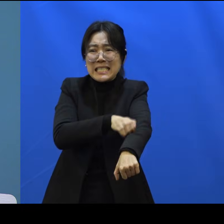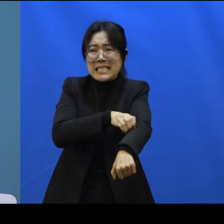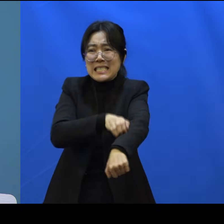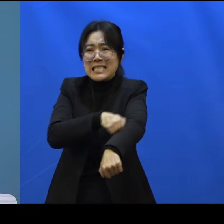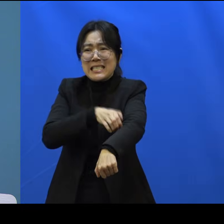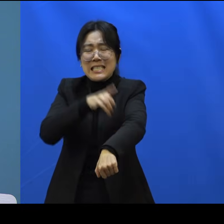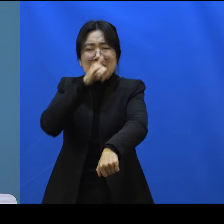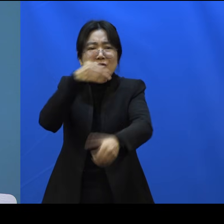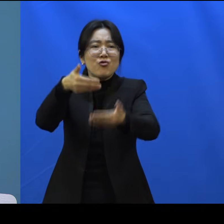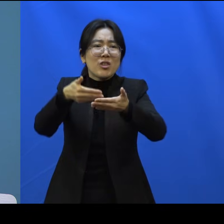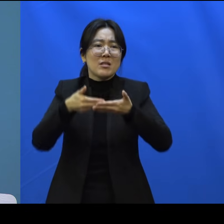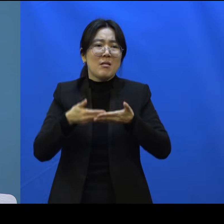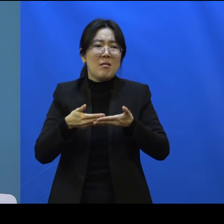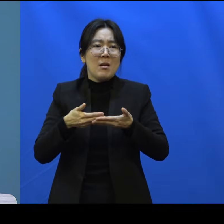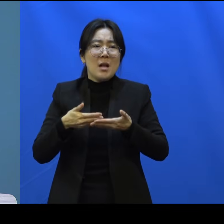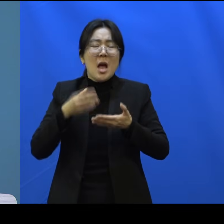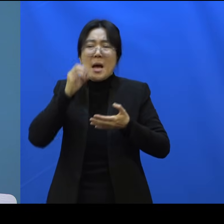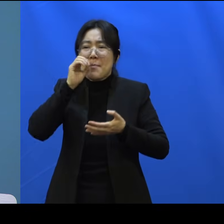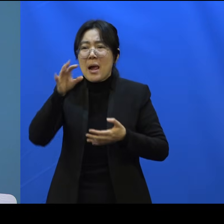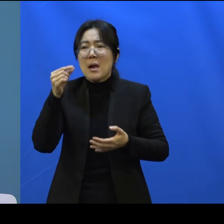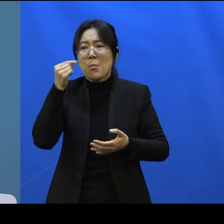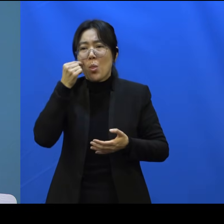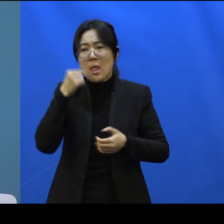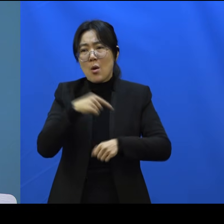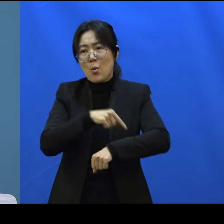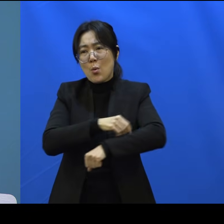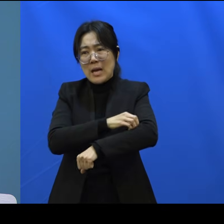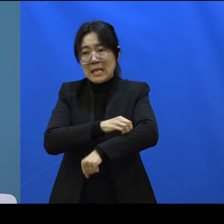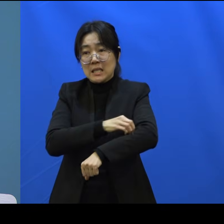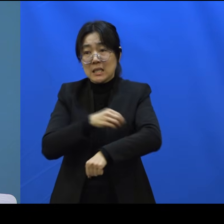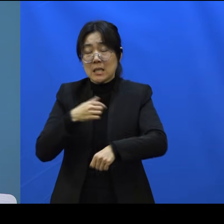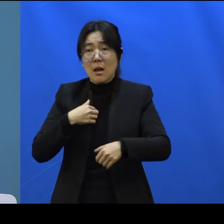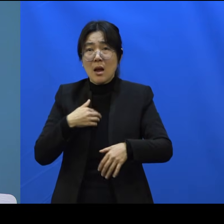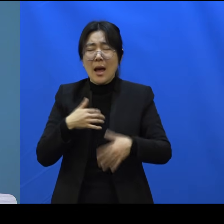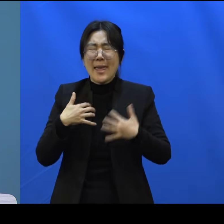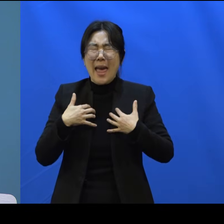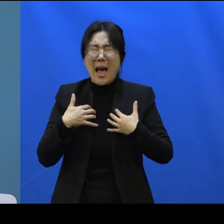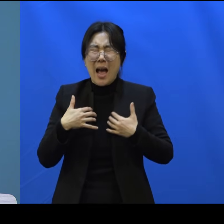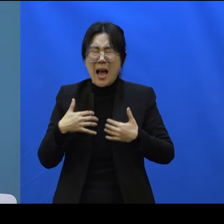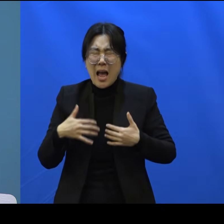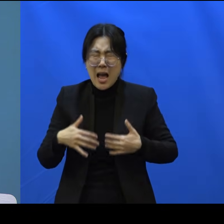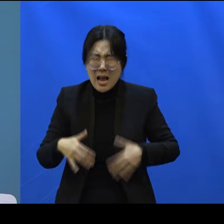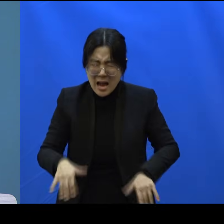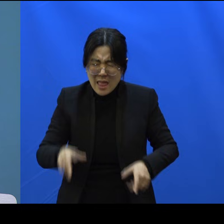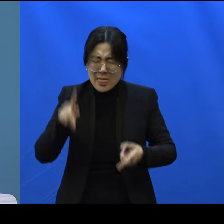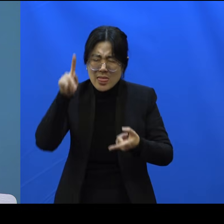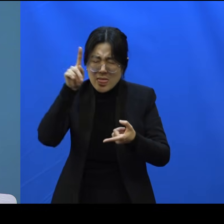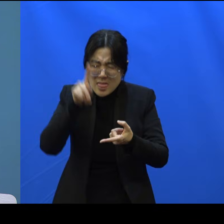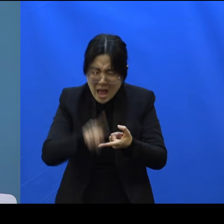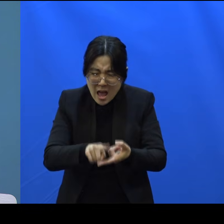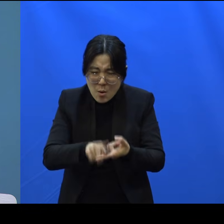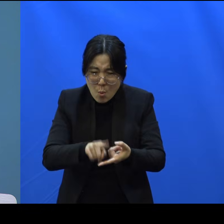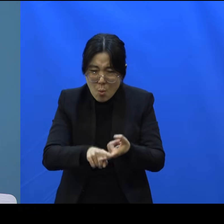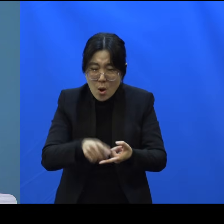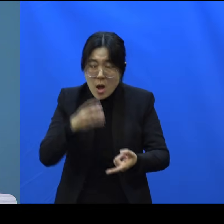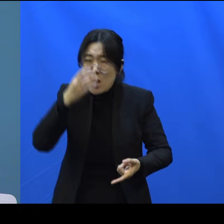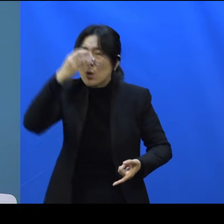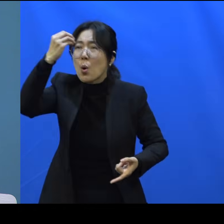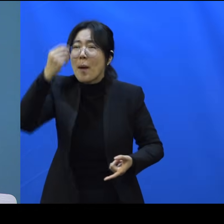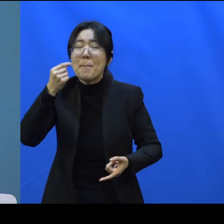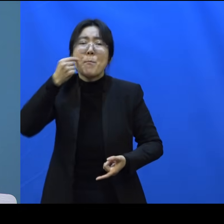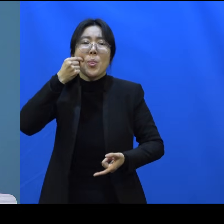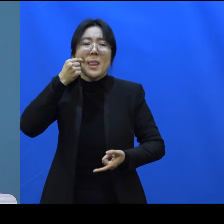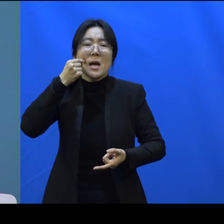여러분이 약하게 만들어 버리신 것, 이 가시, 그죠? 이것이 인간의 모습이라는